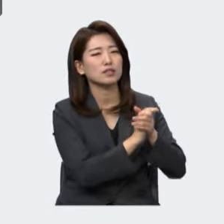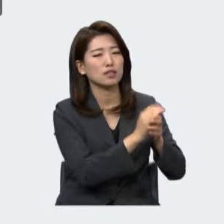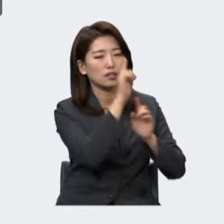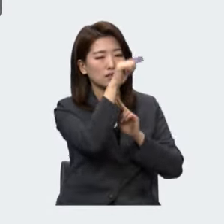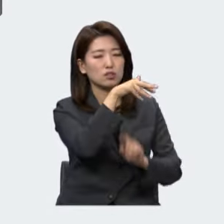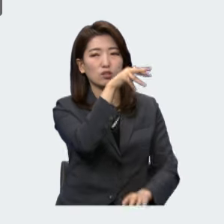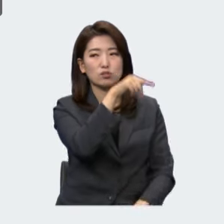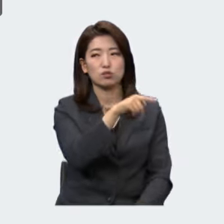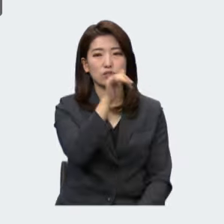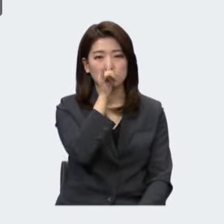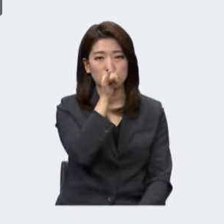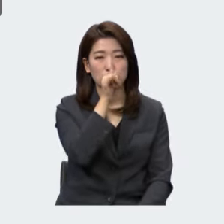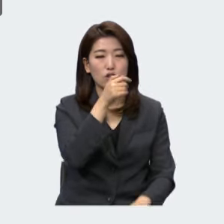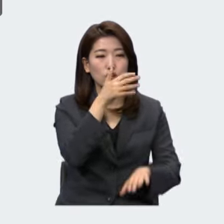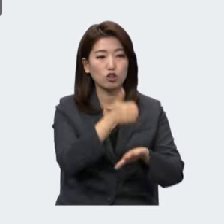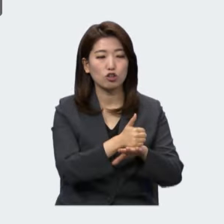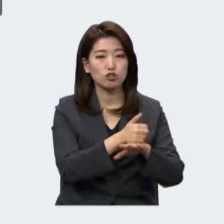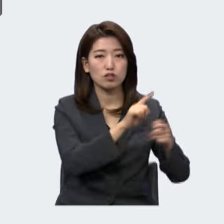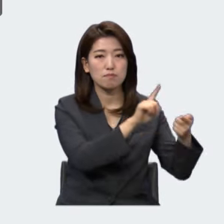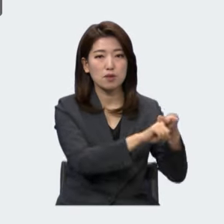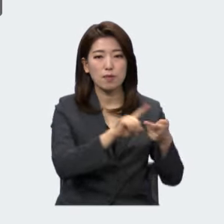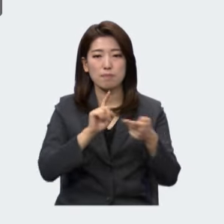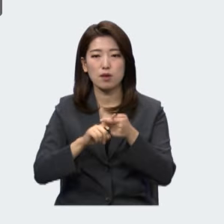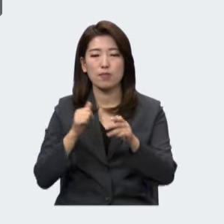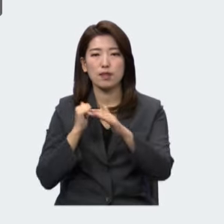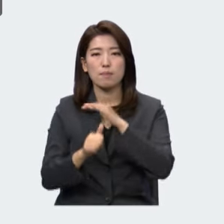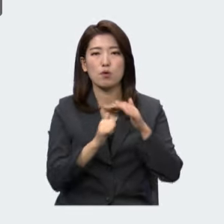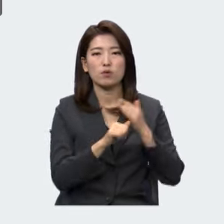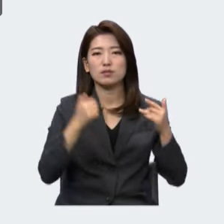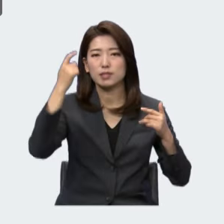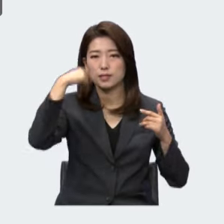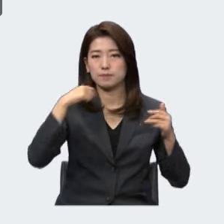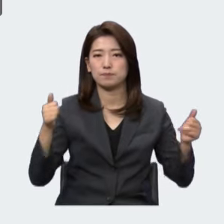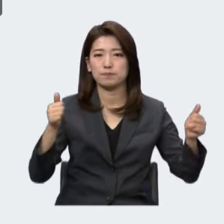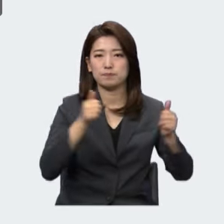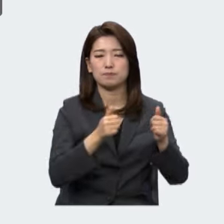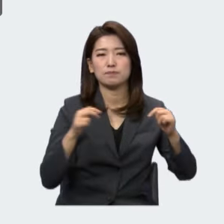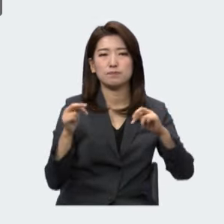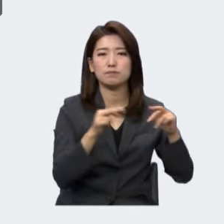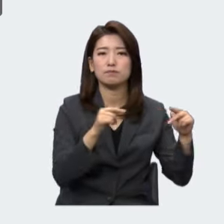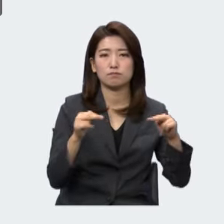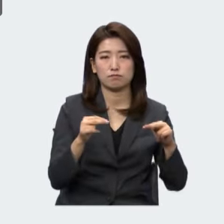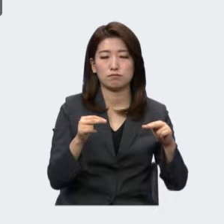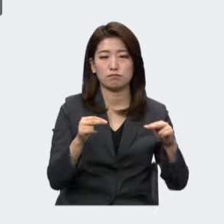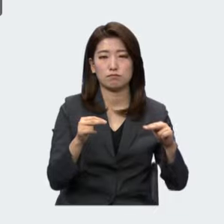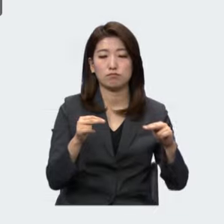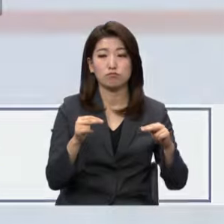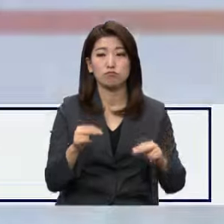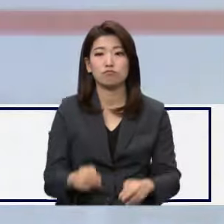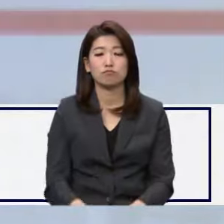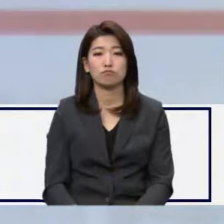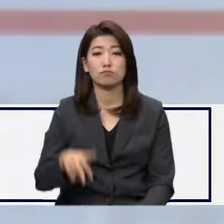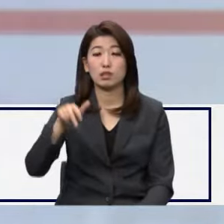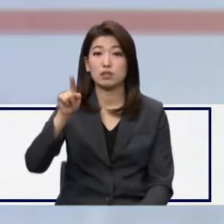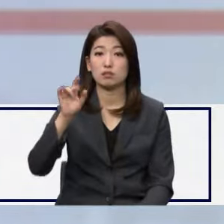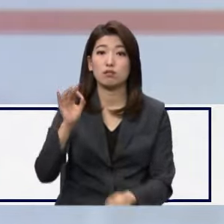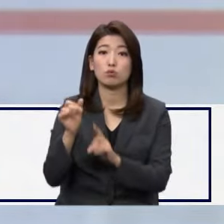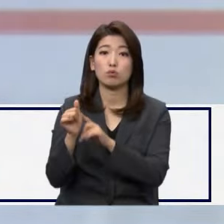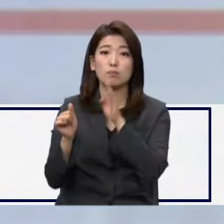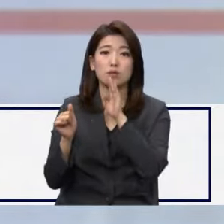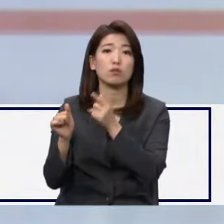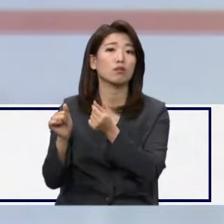임명했으나 거죠 근데 저는 한동훈 위원장 쪽 얘기가 상당히 인린이 있죠 왜냐하면 저